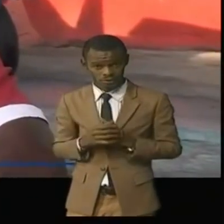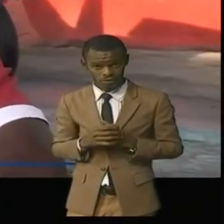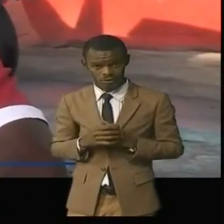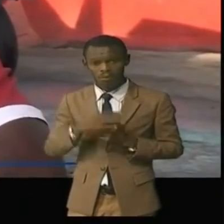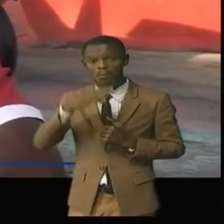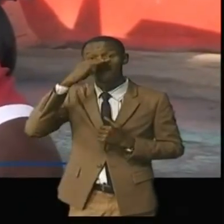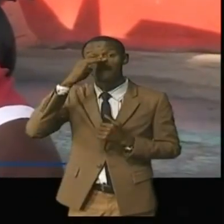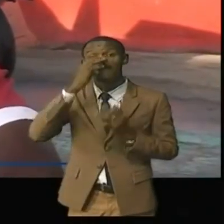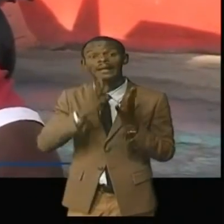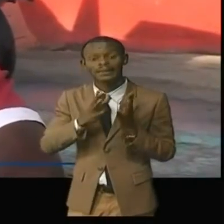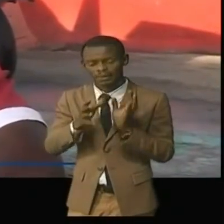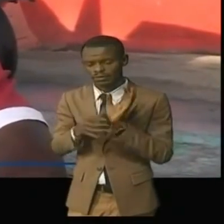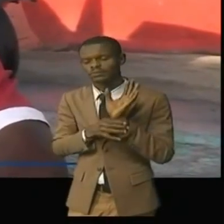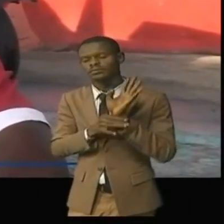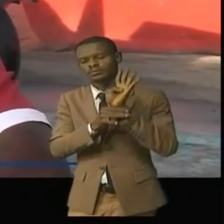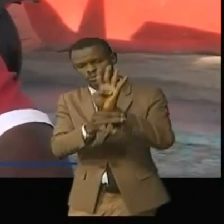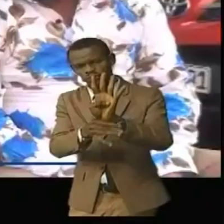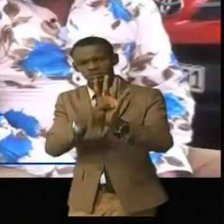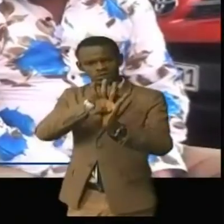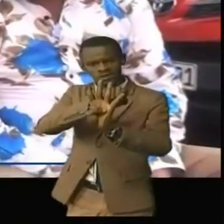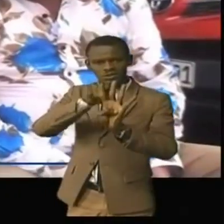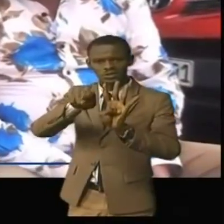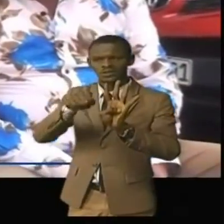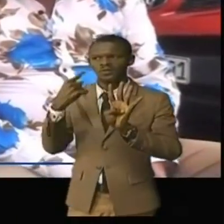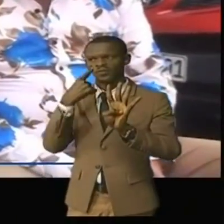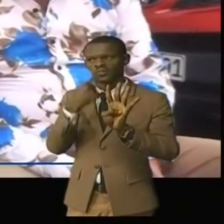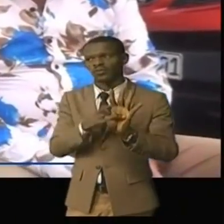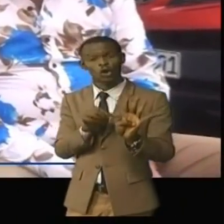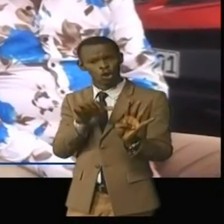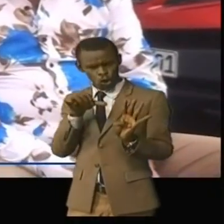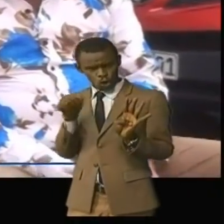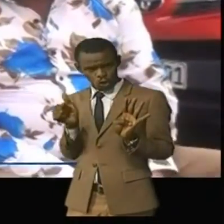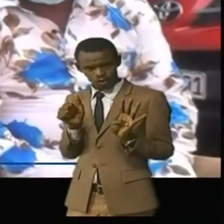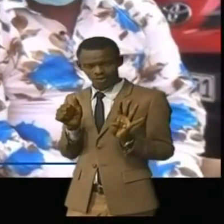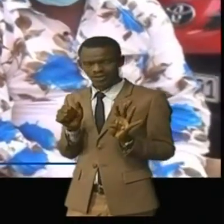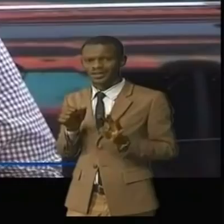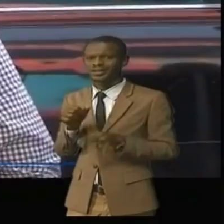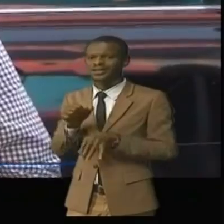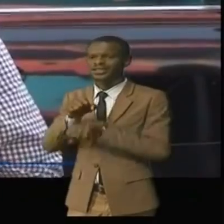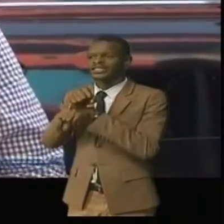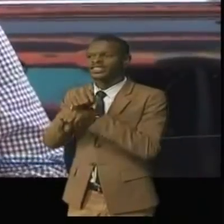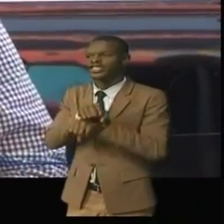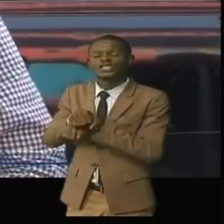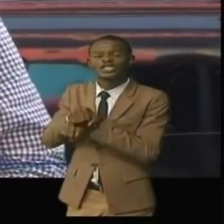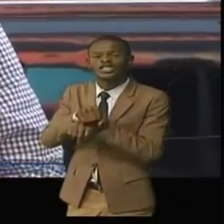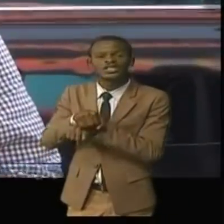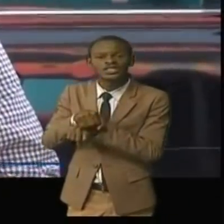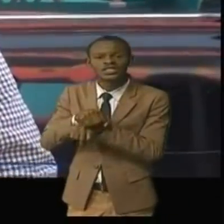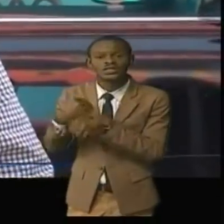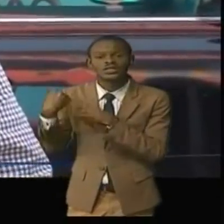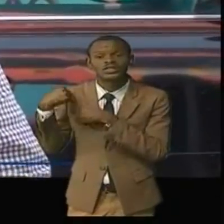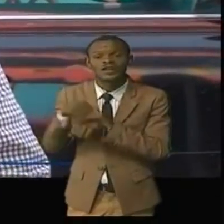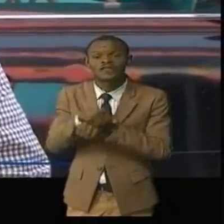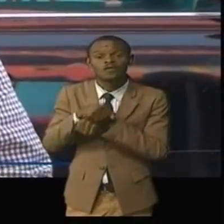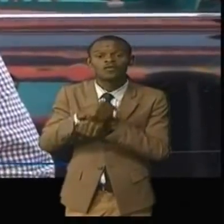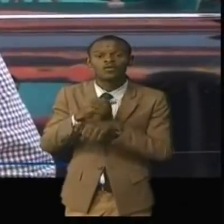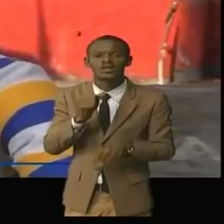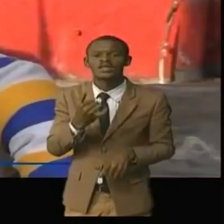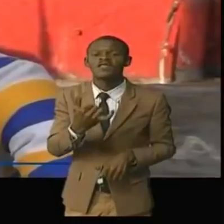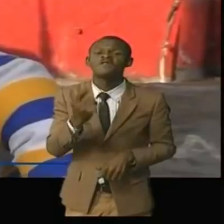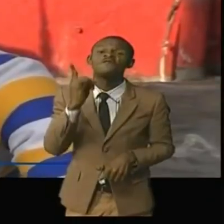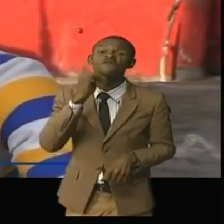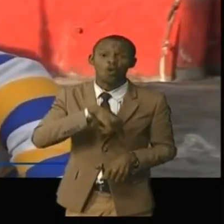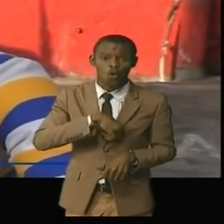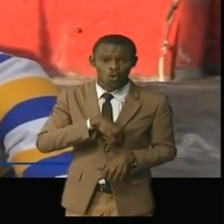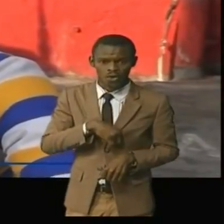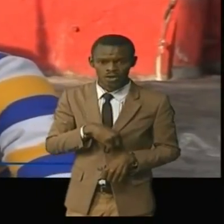coutumier, qui s'arroge le pouvoir de dompter les pouvoirs publics, qui à travers les affaires foncières, alloutit le terrain de l'ex-cimetière de Kasavubu.